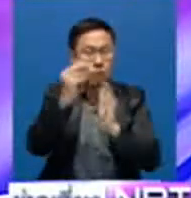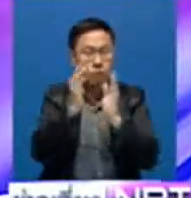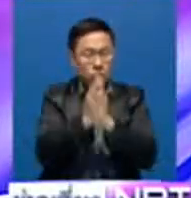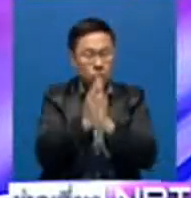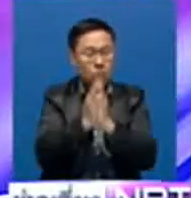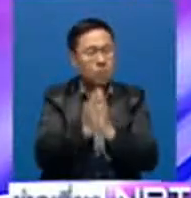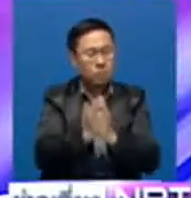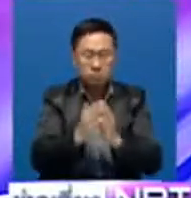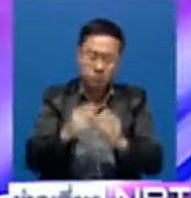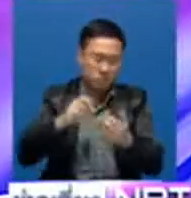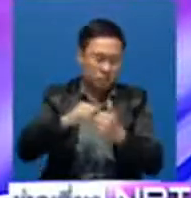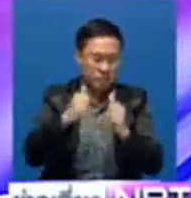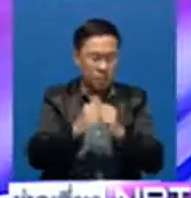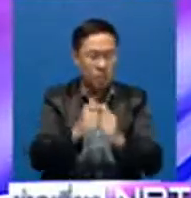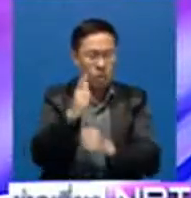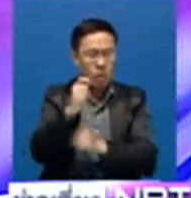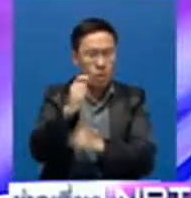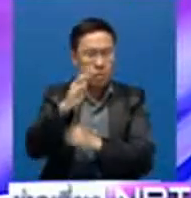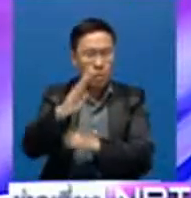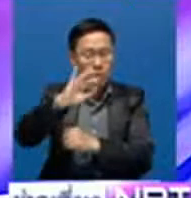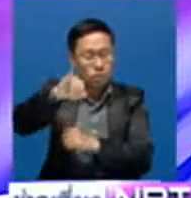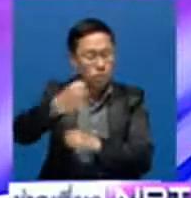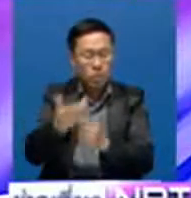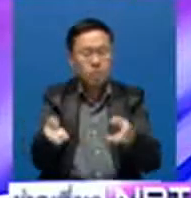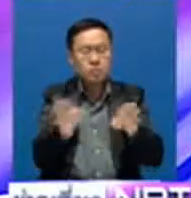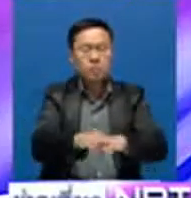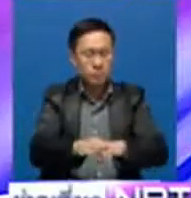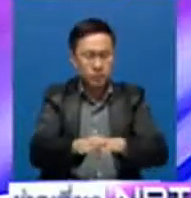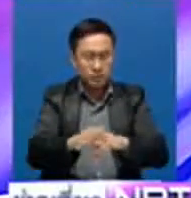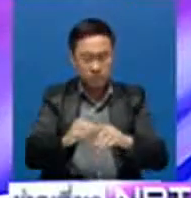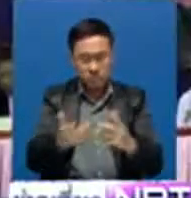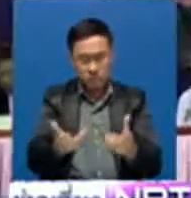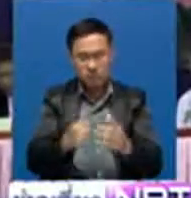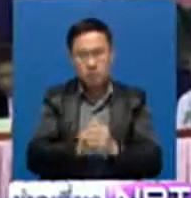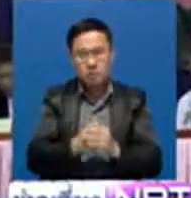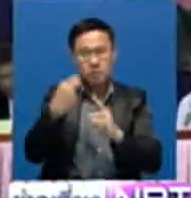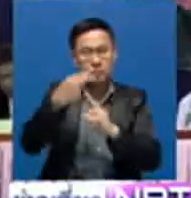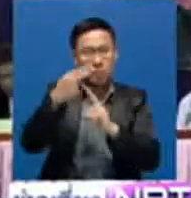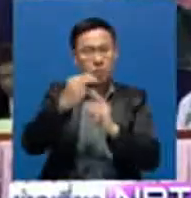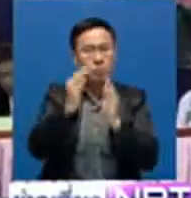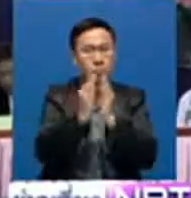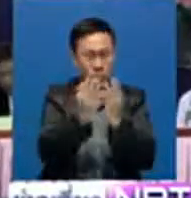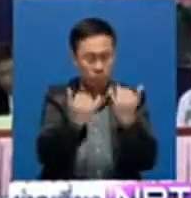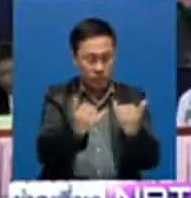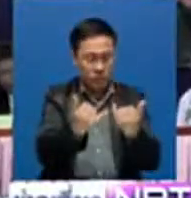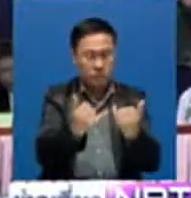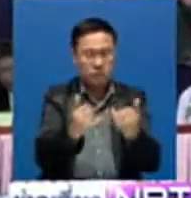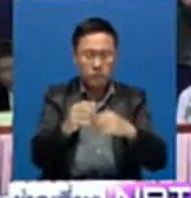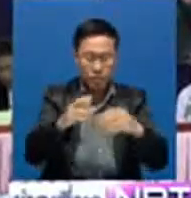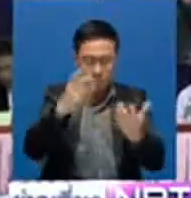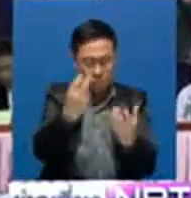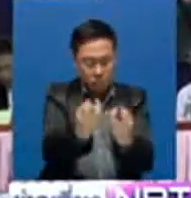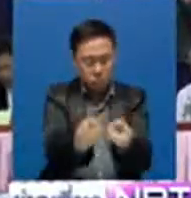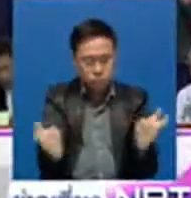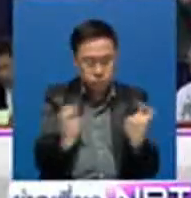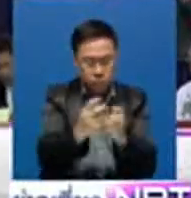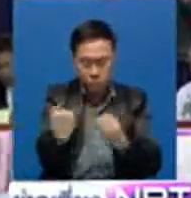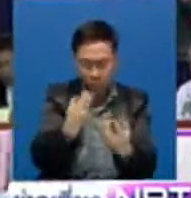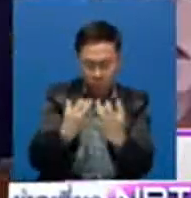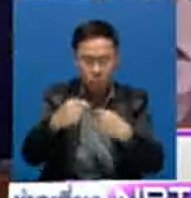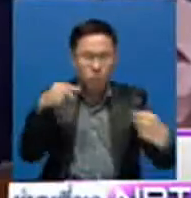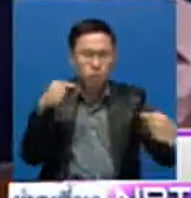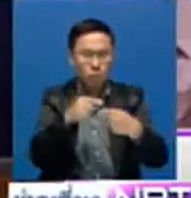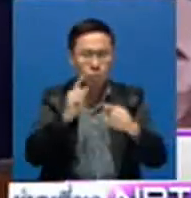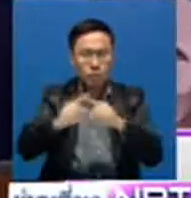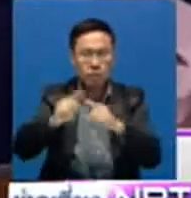เนื่องจากว่ามีความซ้ำซ้อนกับองค์กรปกครองส่วนท้องถิ่นที่มีอยู่ค่ะที่จังหวัดหนองคนลำพูระดมความคิดเห็นจากทุกภาคส่วนโดยไม่โดย